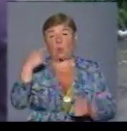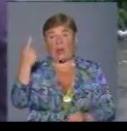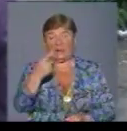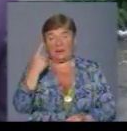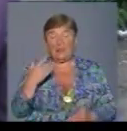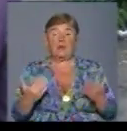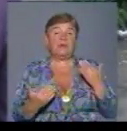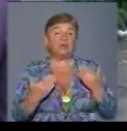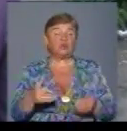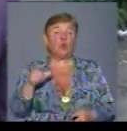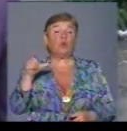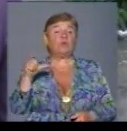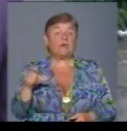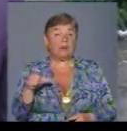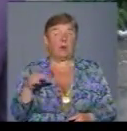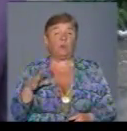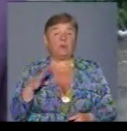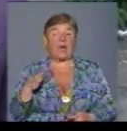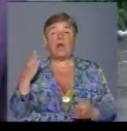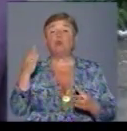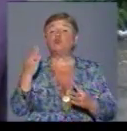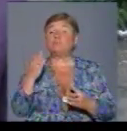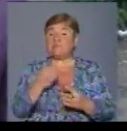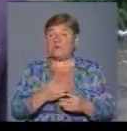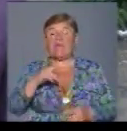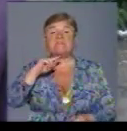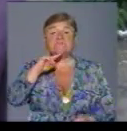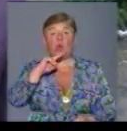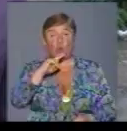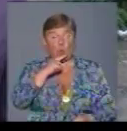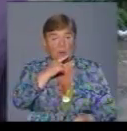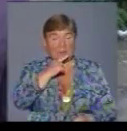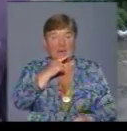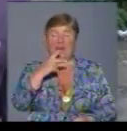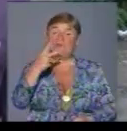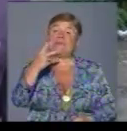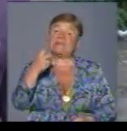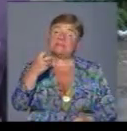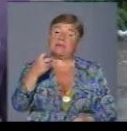мала, припустимо, субсидію, і вона зекономила там 300